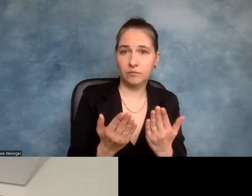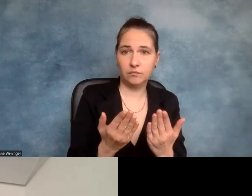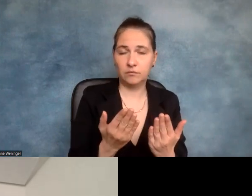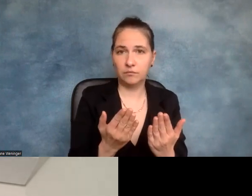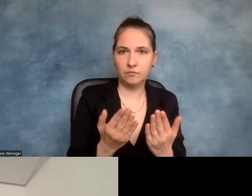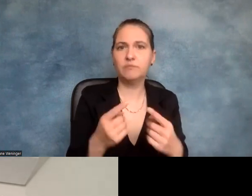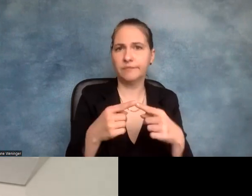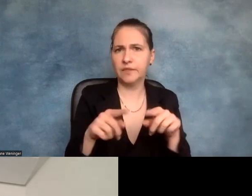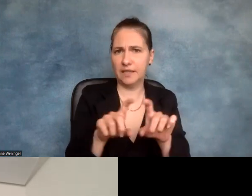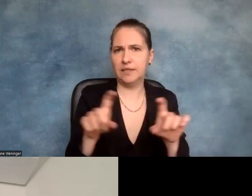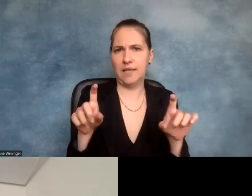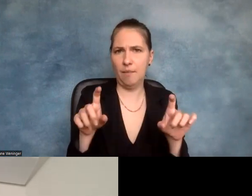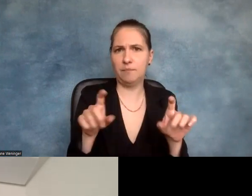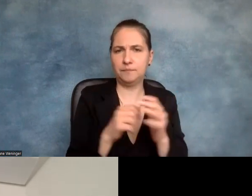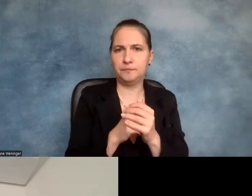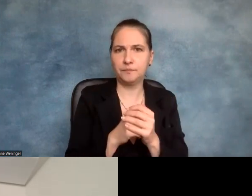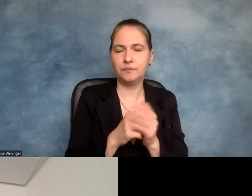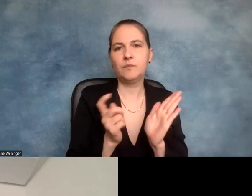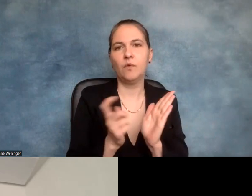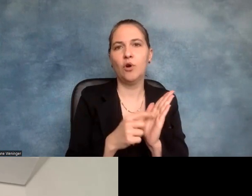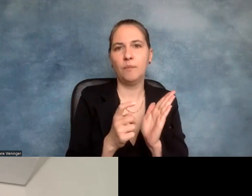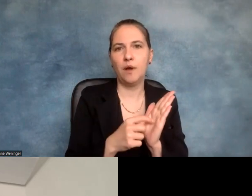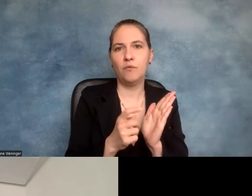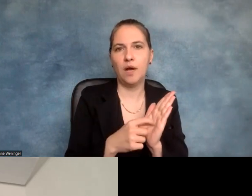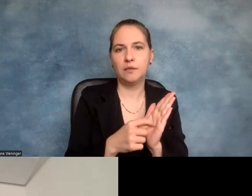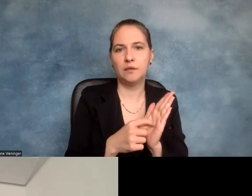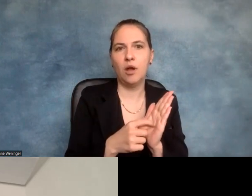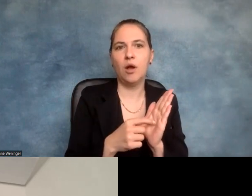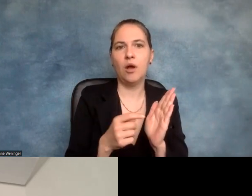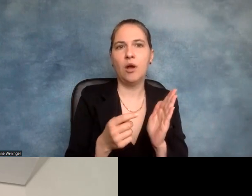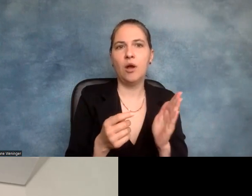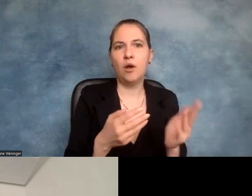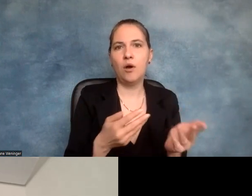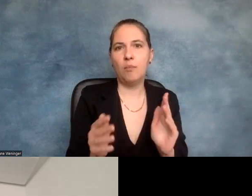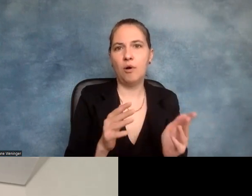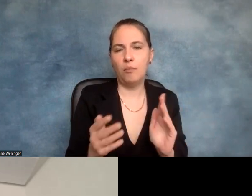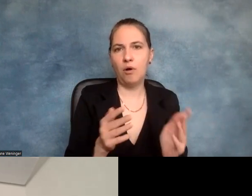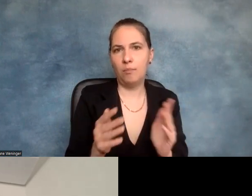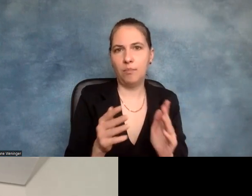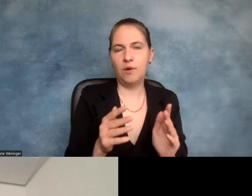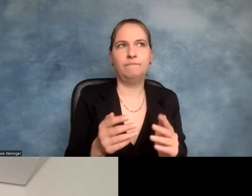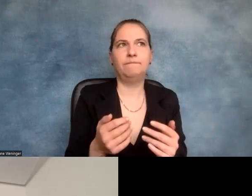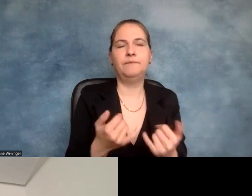wieder ein anderes Kapitel. Das kommt darauf an, ob sie dem Standard EPUB 3 entsprechen